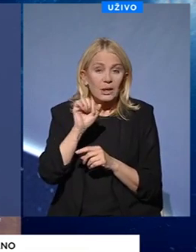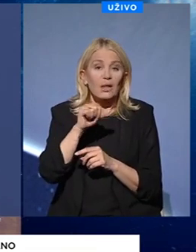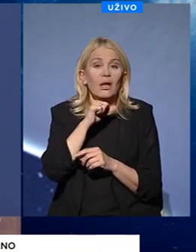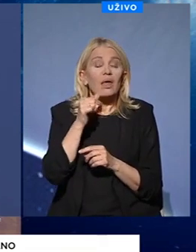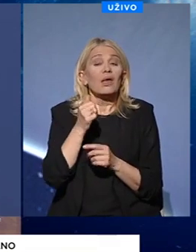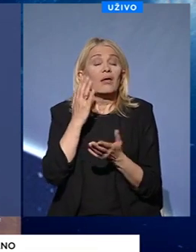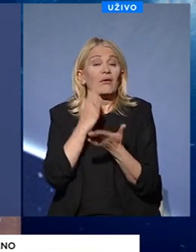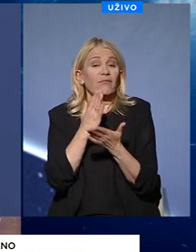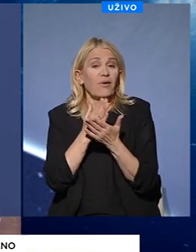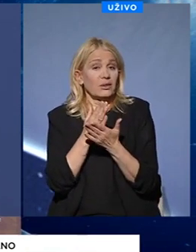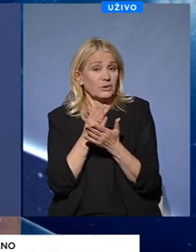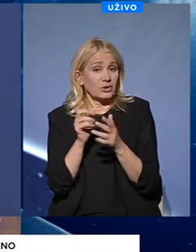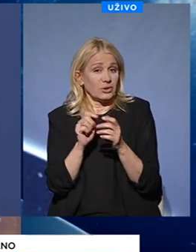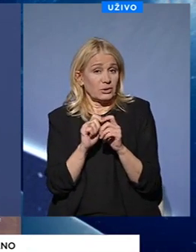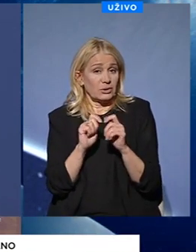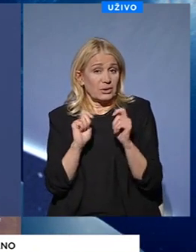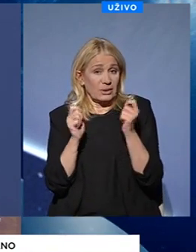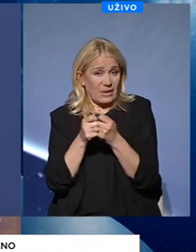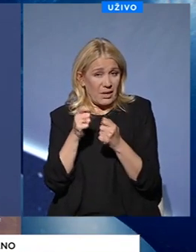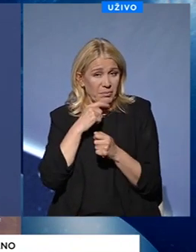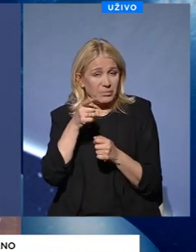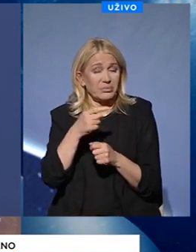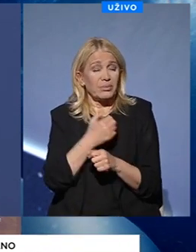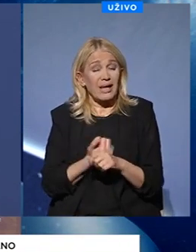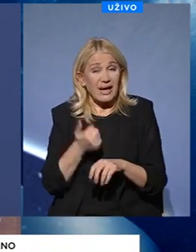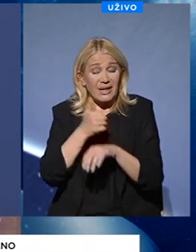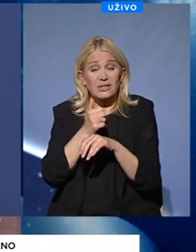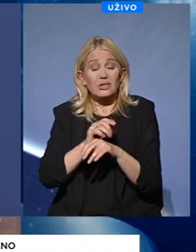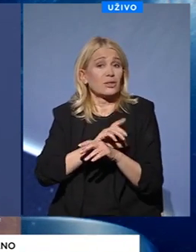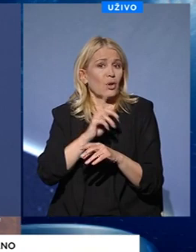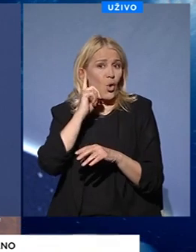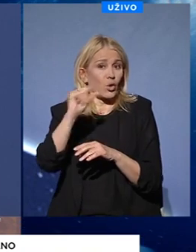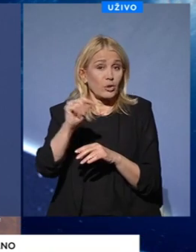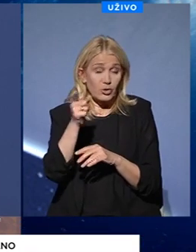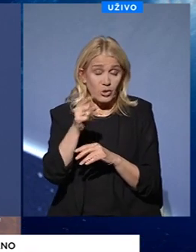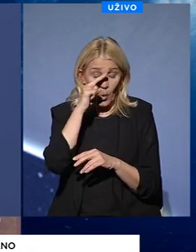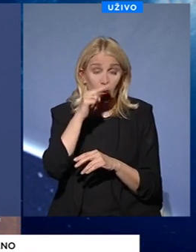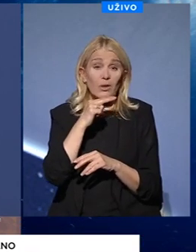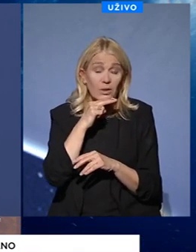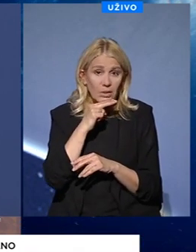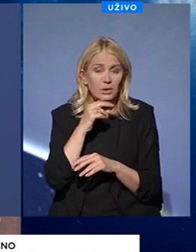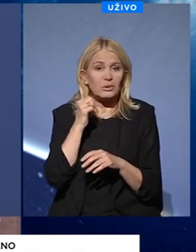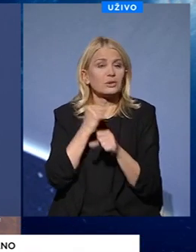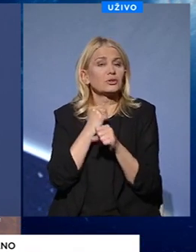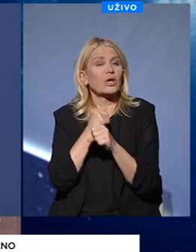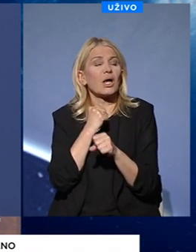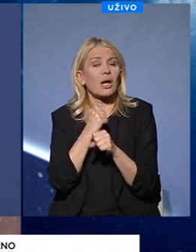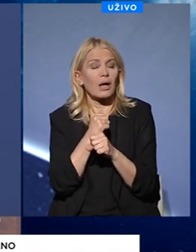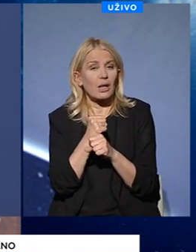već tim koji je određen juče na kriznom štabu već se spustio, već je u Nišu, radi određene,